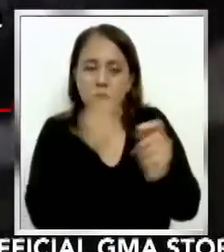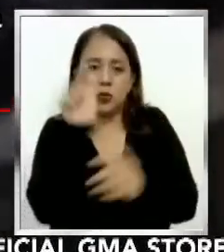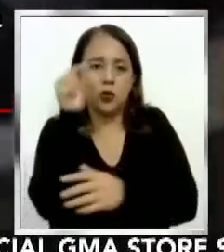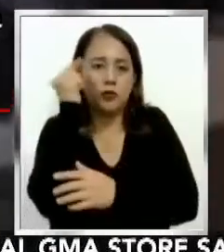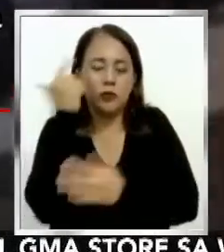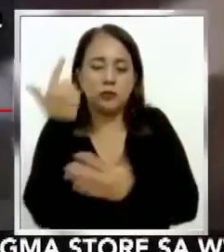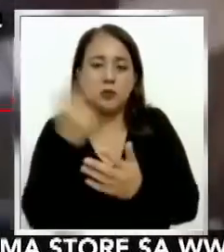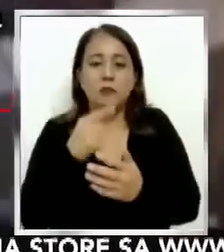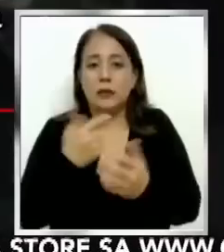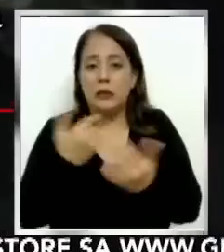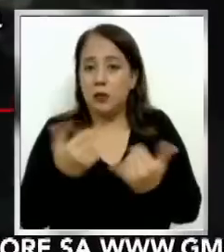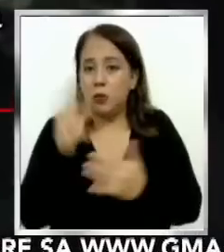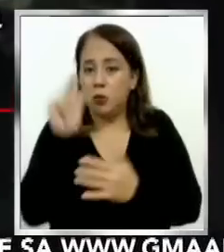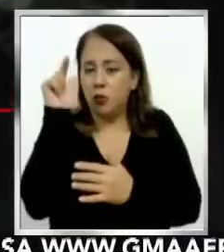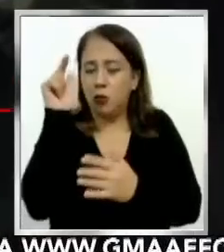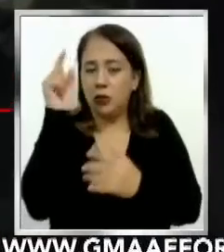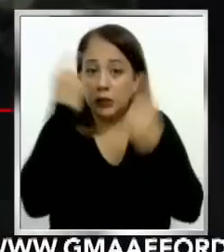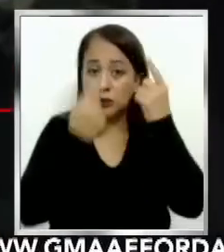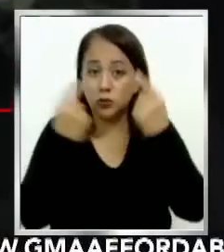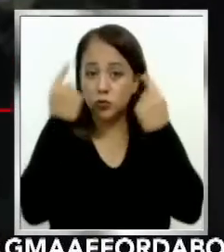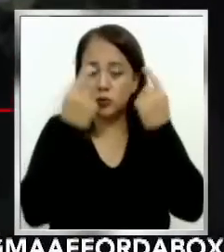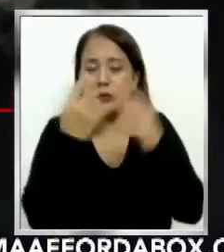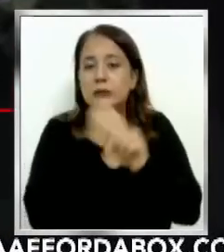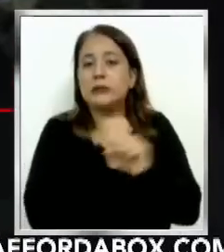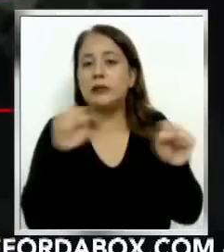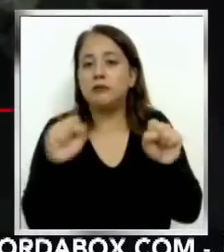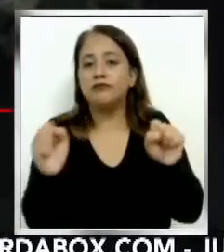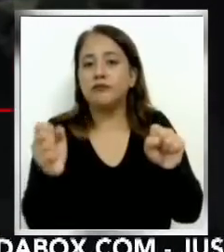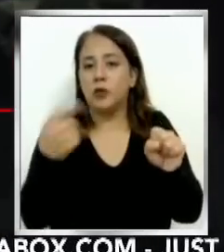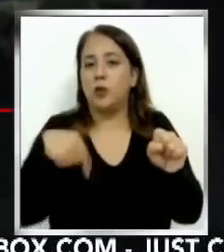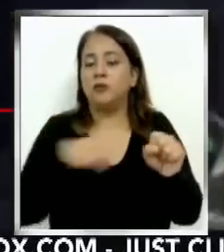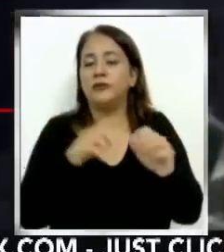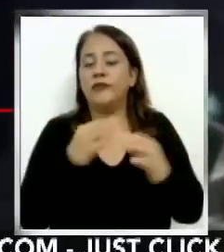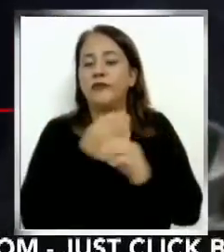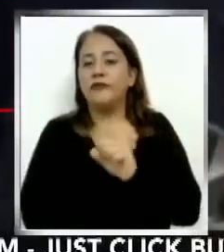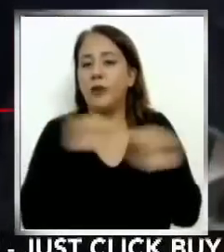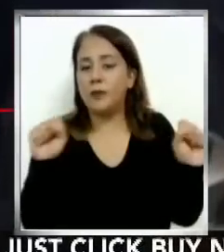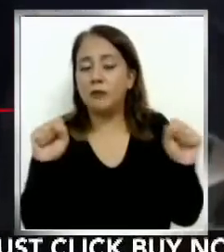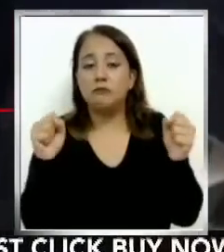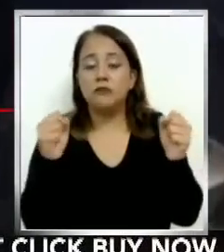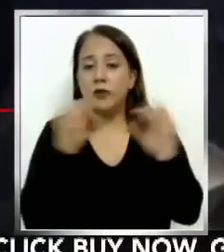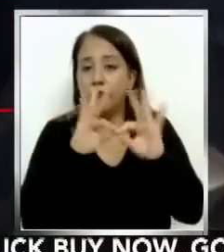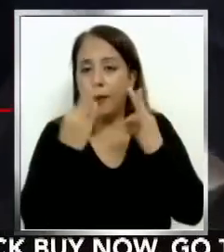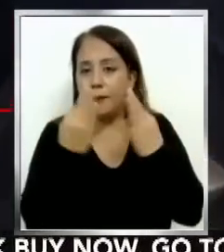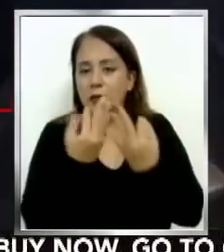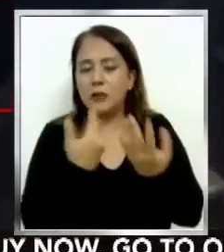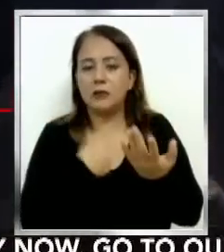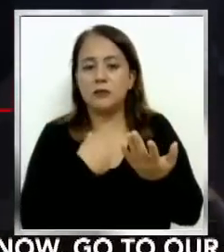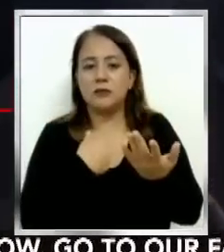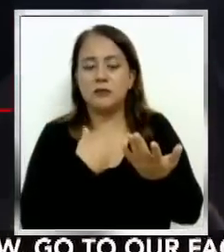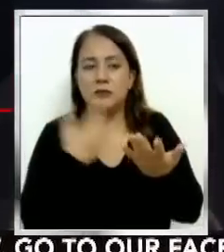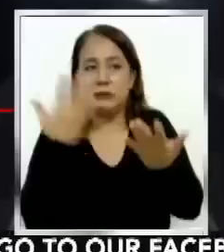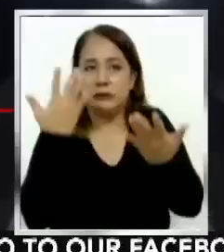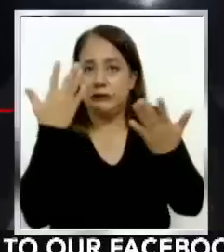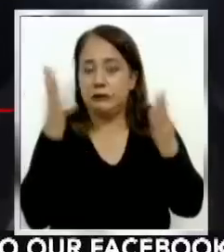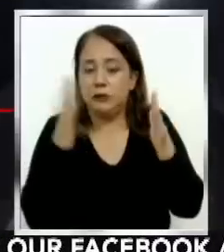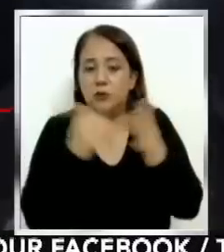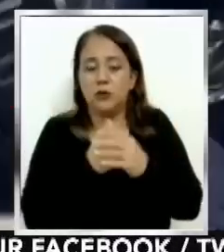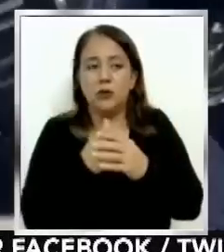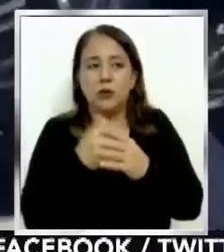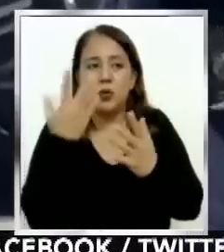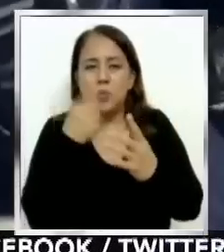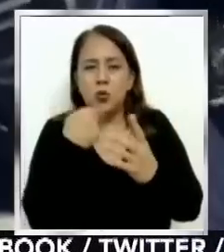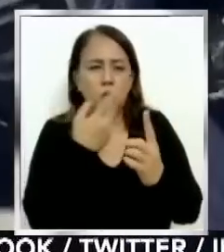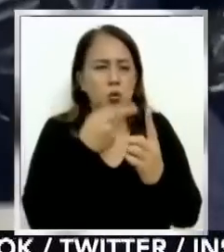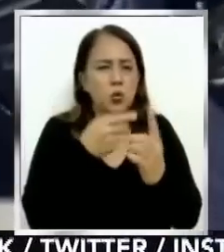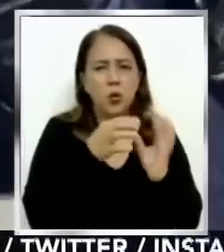yung seguridad muna ng pamilya. Sa mga pangyayari na ito, hindi na kami nakakatiyak kung sino ang mga kakampi o kalaban namin.